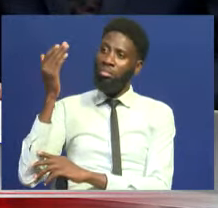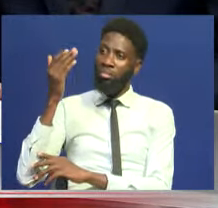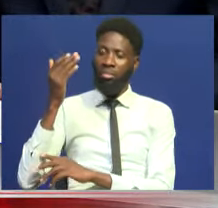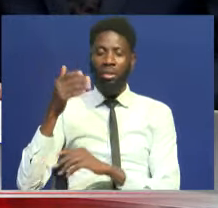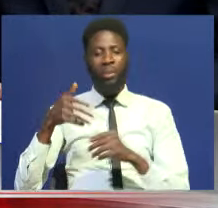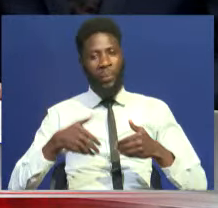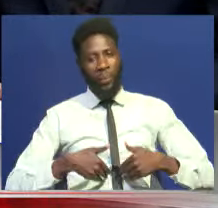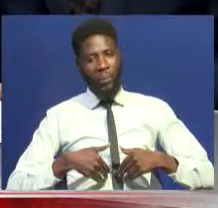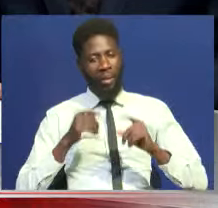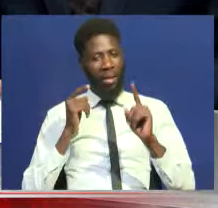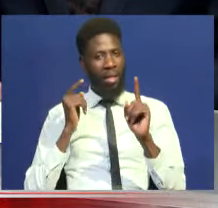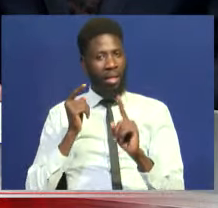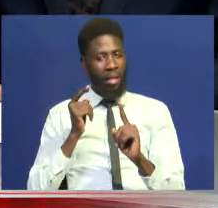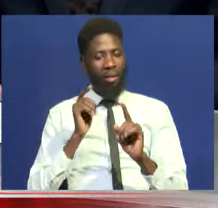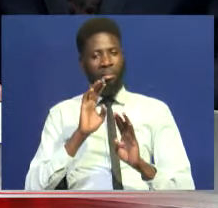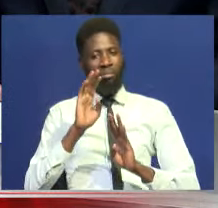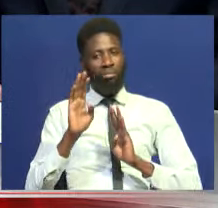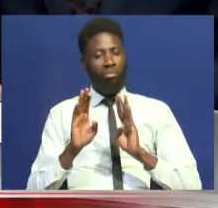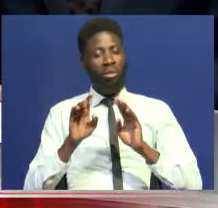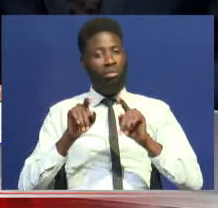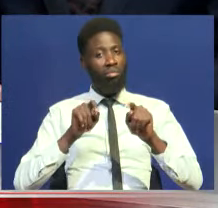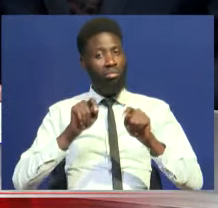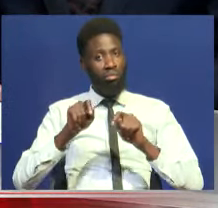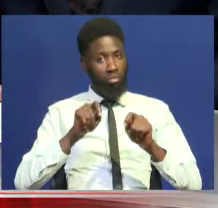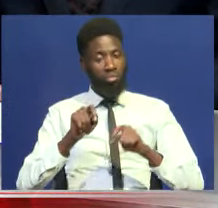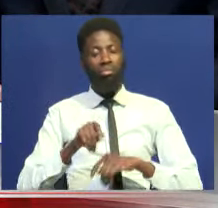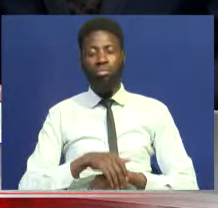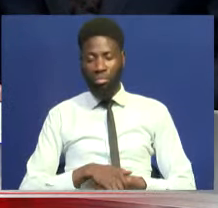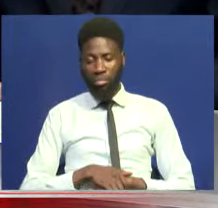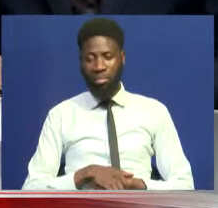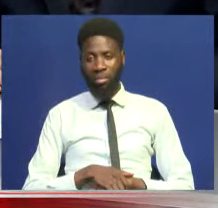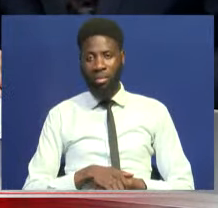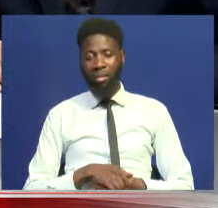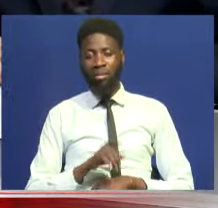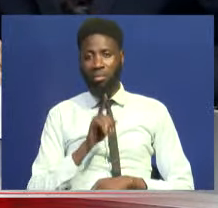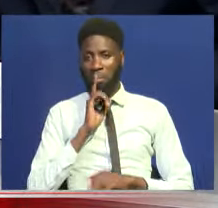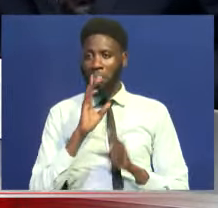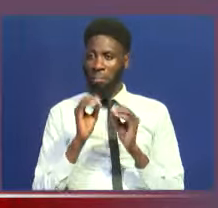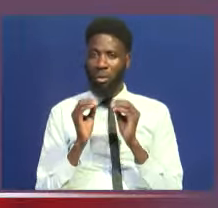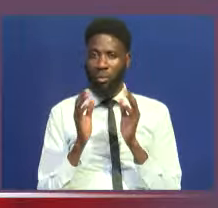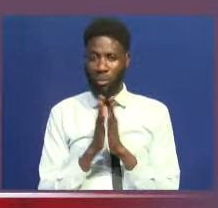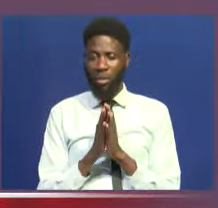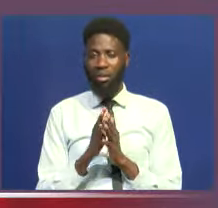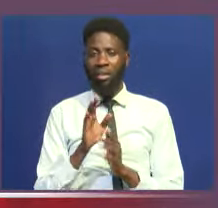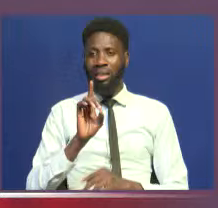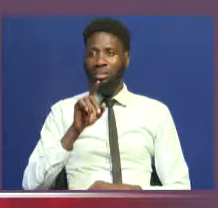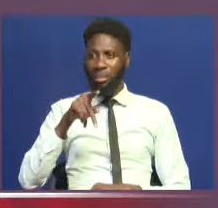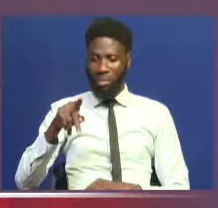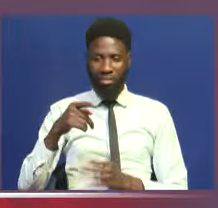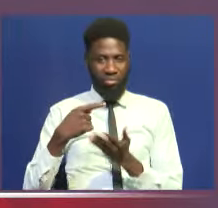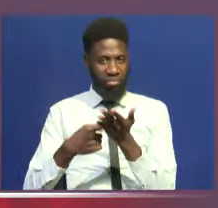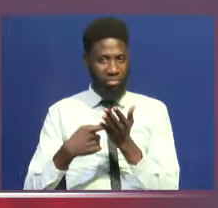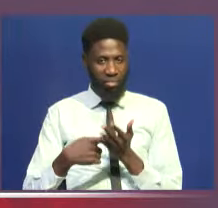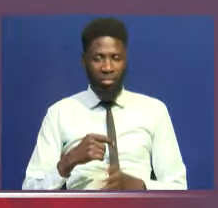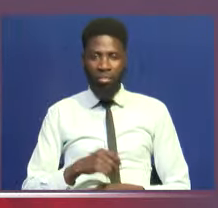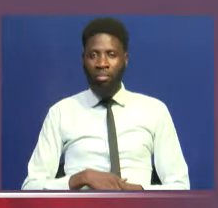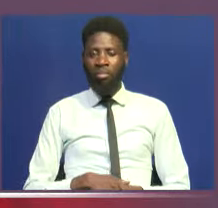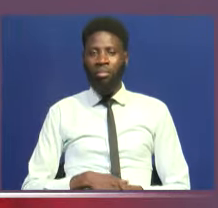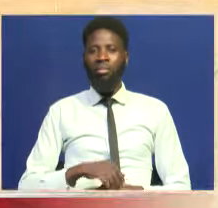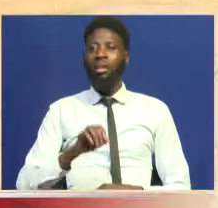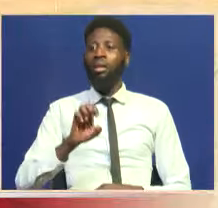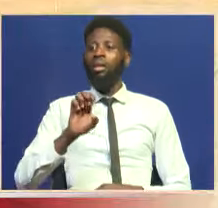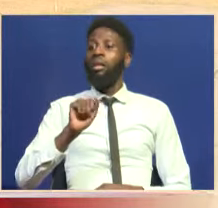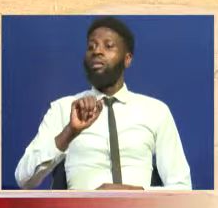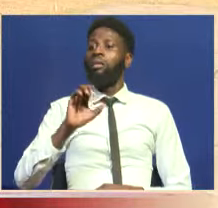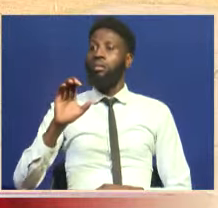Twalib alisema alikutana na mwenzake Renson Mulele kujadili swala hilo. Tume ya kupambana na ufisadi nchini